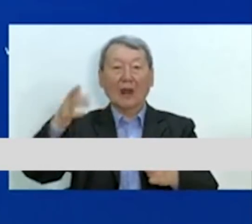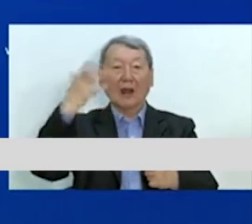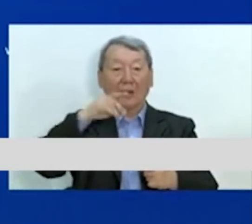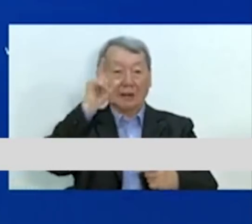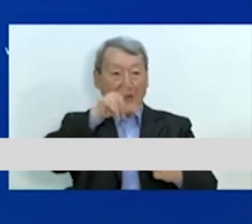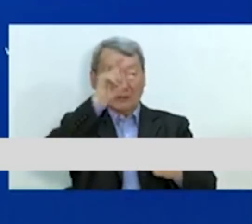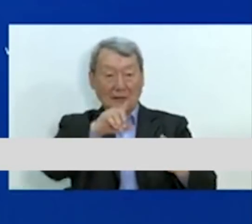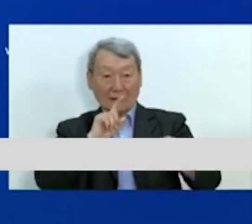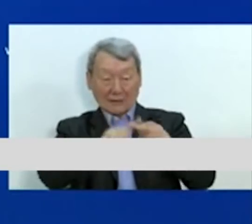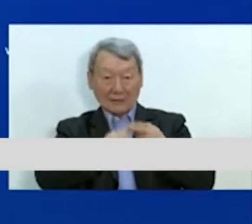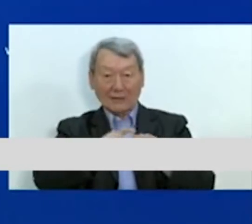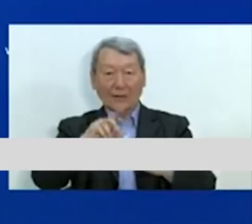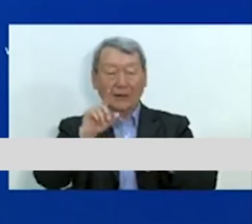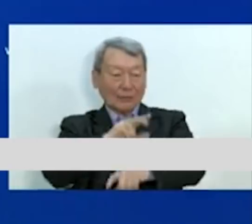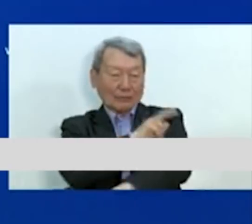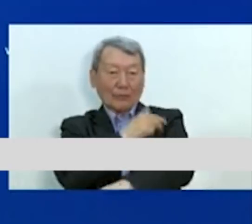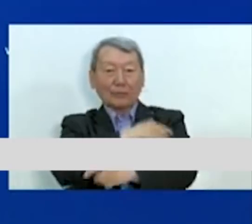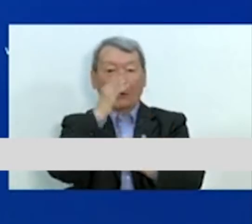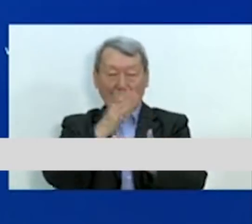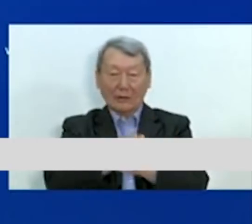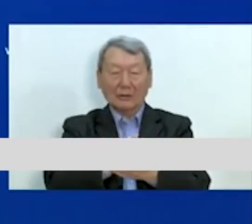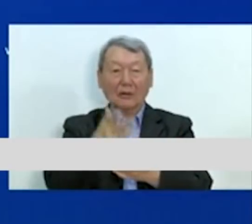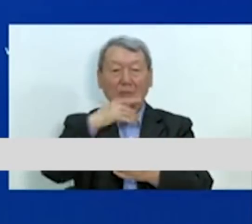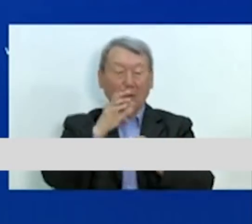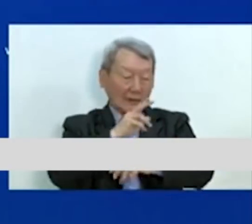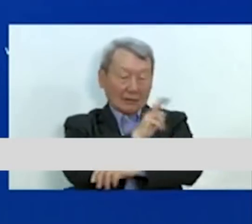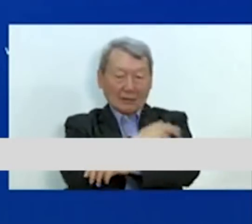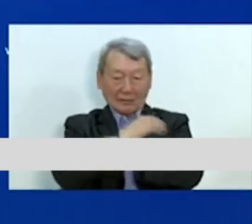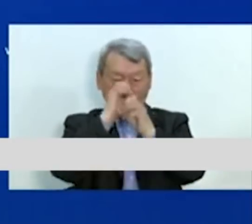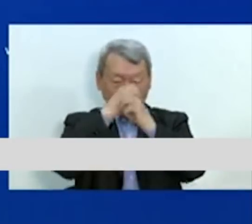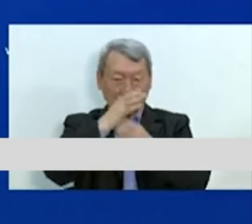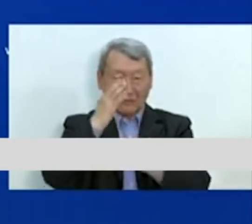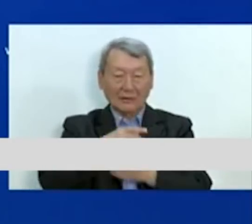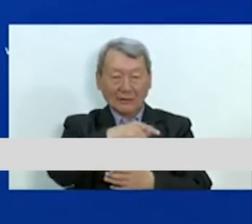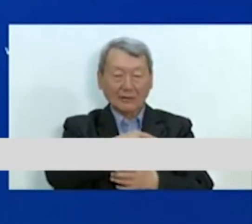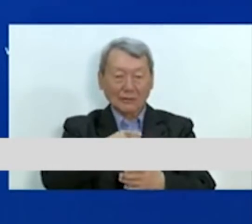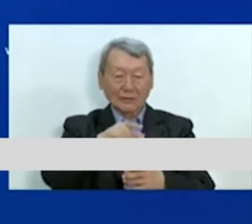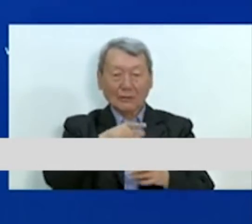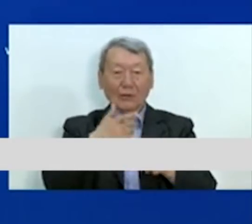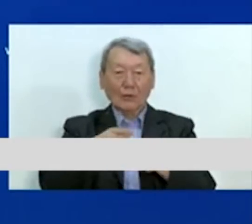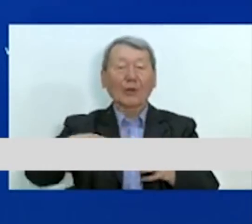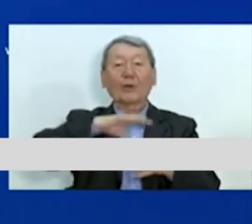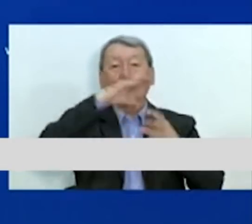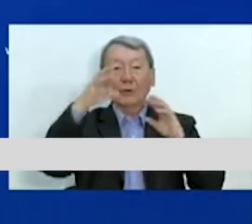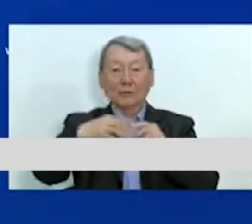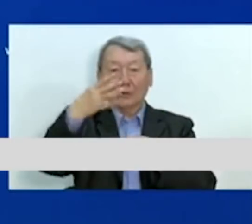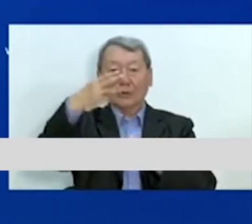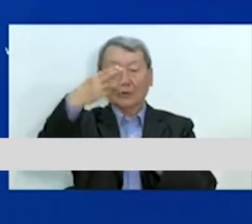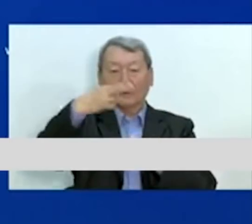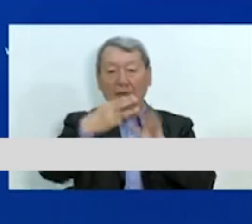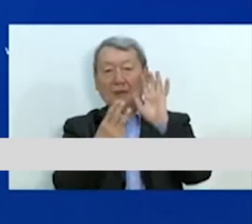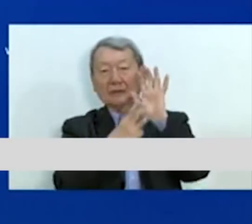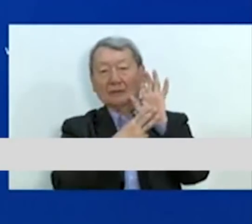контакт болгон адамдардын арасында кызмат кылып жүрүшөт. Лабораторияда иштегендерибиз бар. Ну, жалпысынан ушу